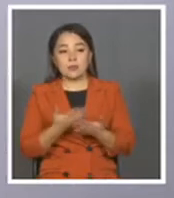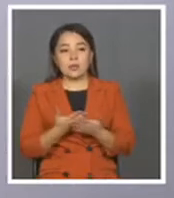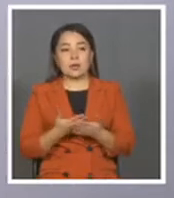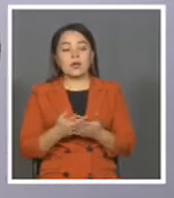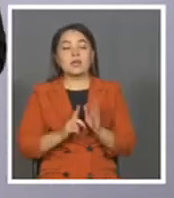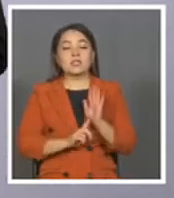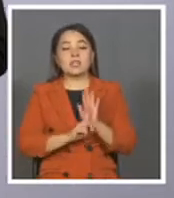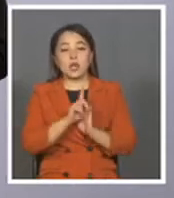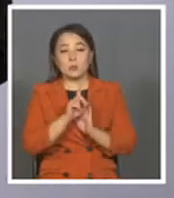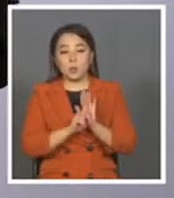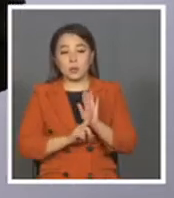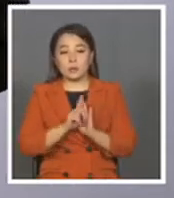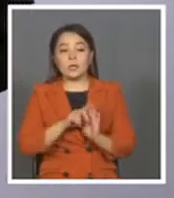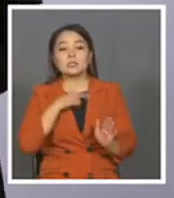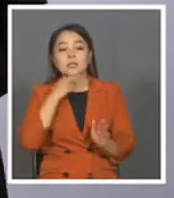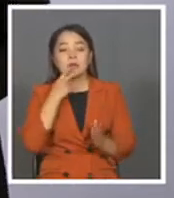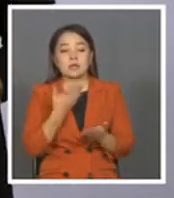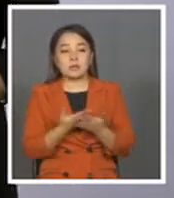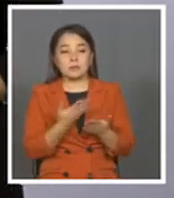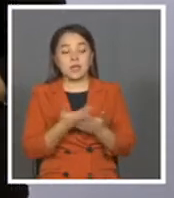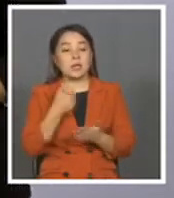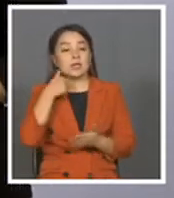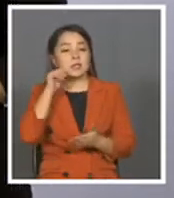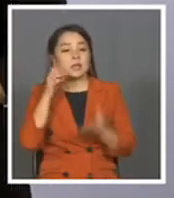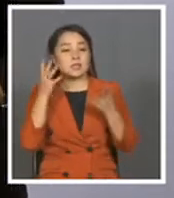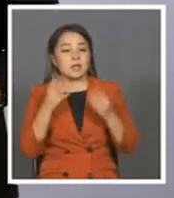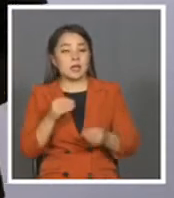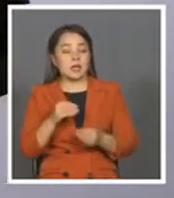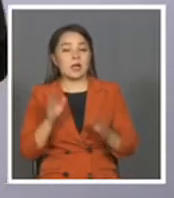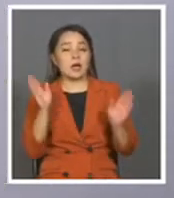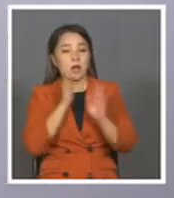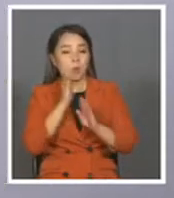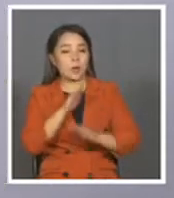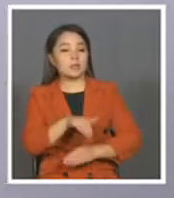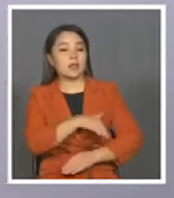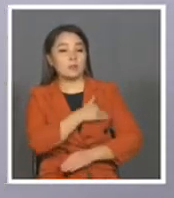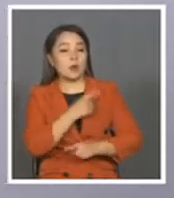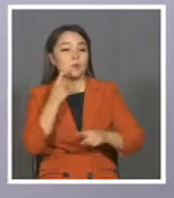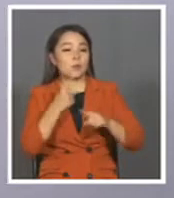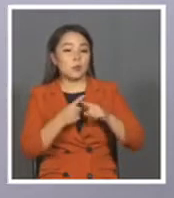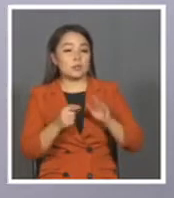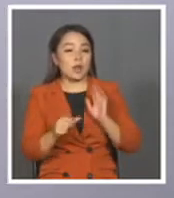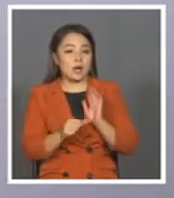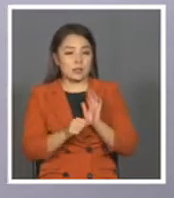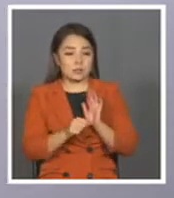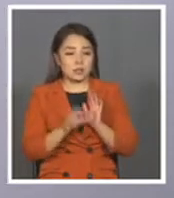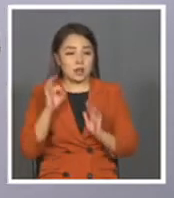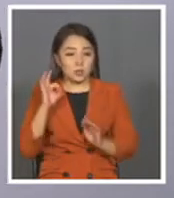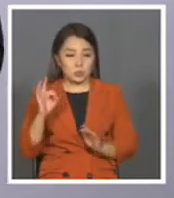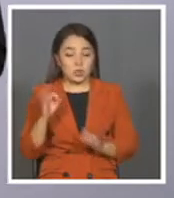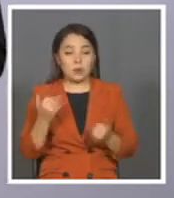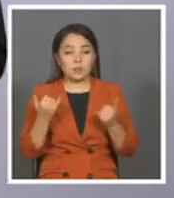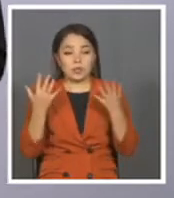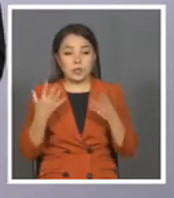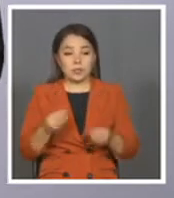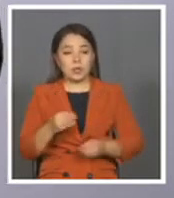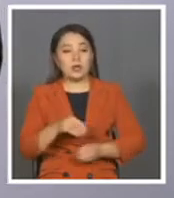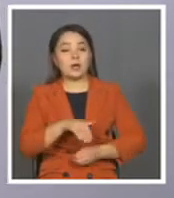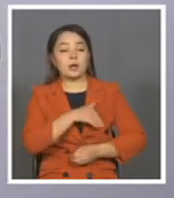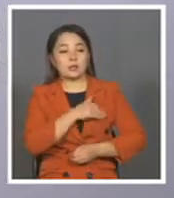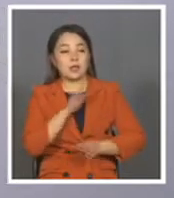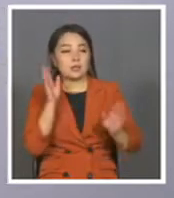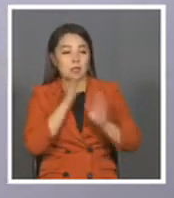термометр шкаласын қарастырайық. Кешегі ауа температурасы плюс 6 градус, ал бүгінгі ауа